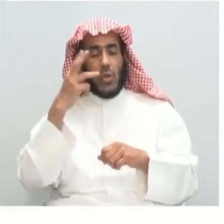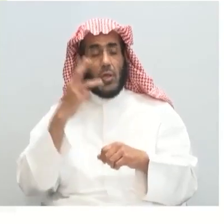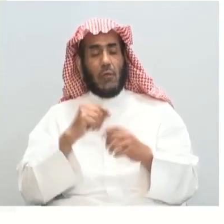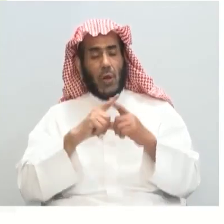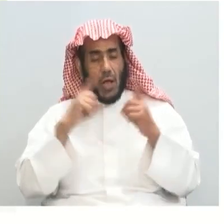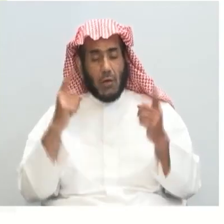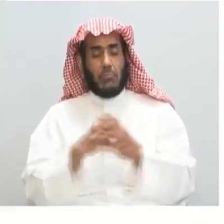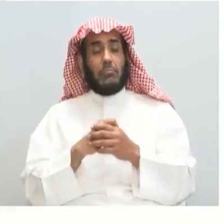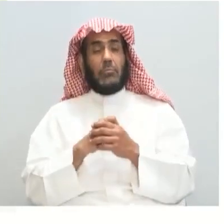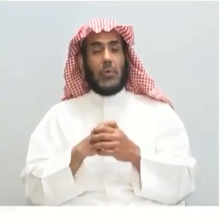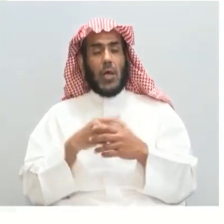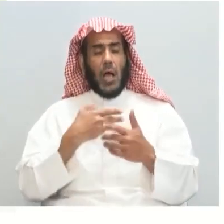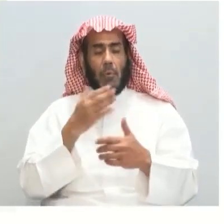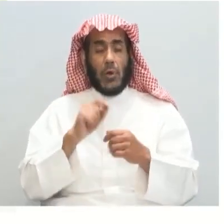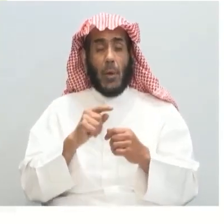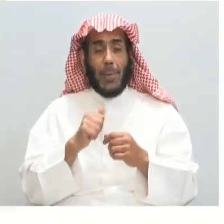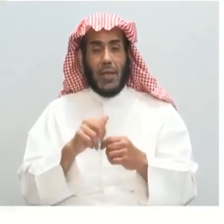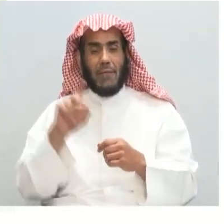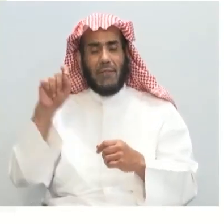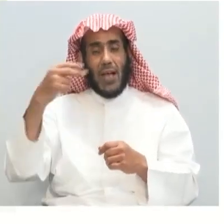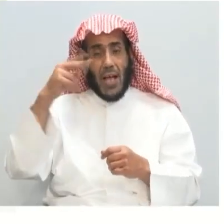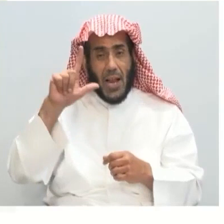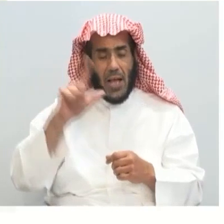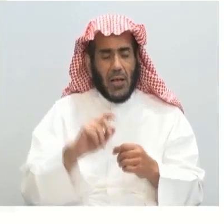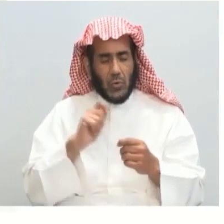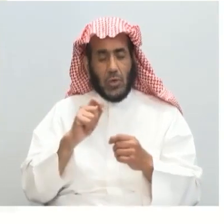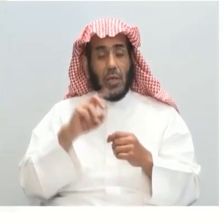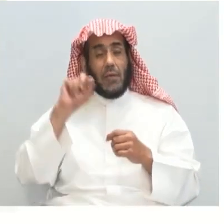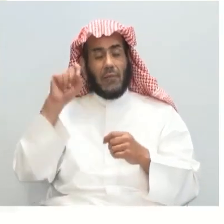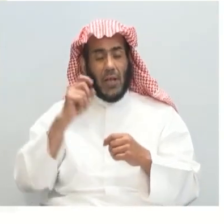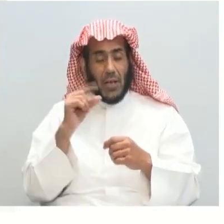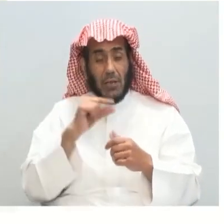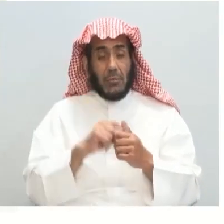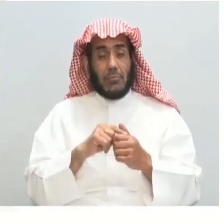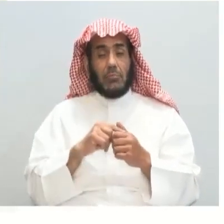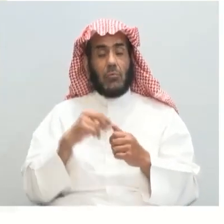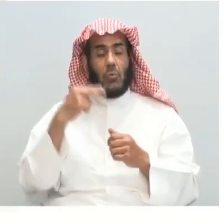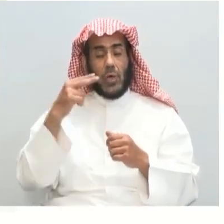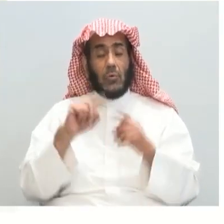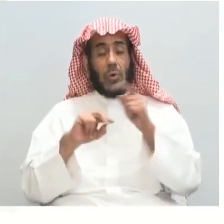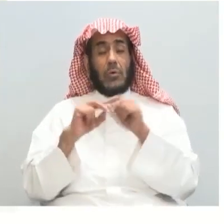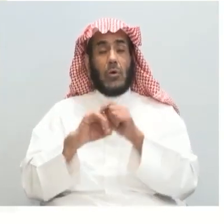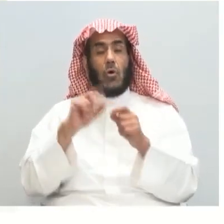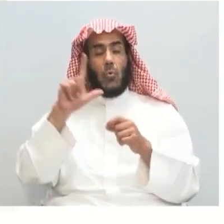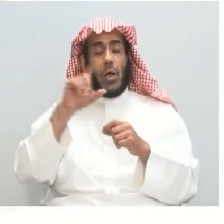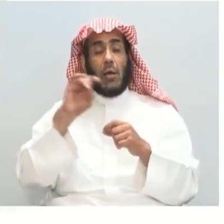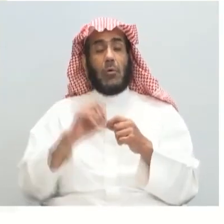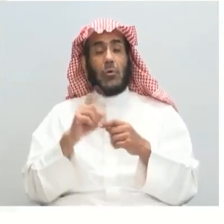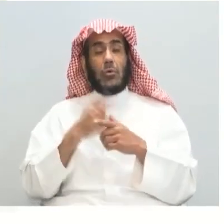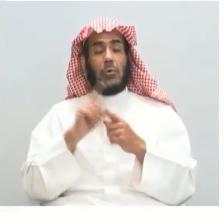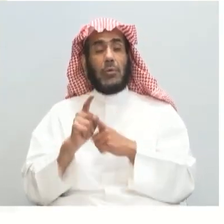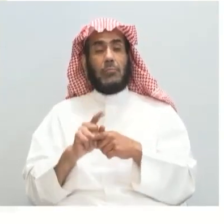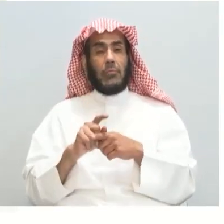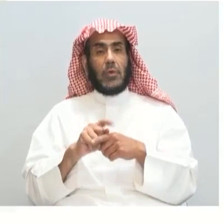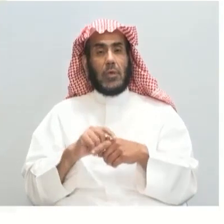في الغالب عبروا عنها بفعل فاء الكلمه وعينها ولامها ويسمى